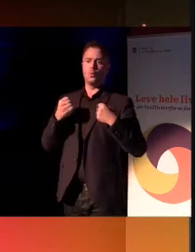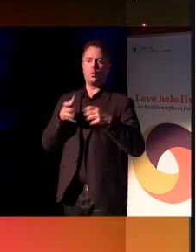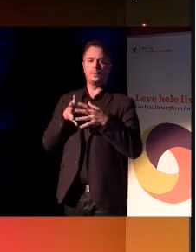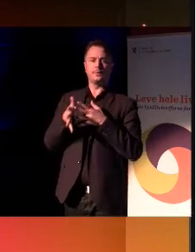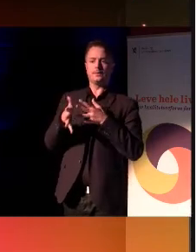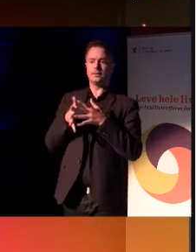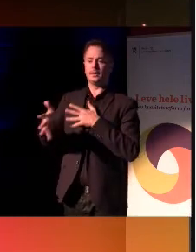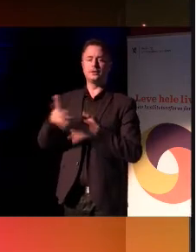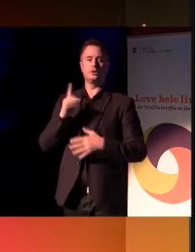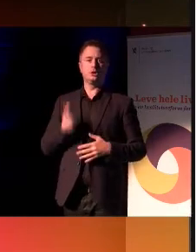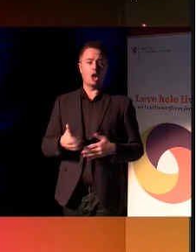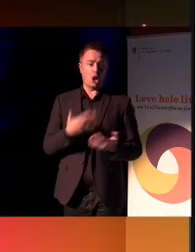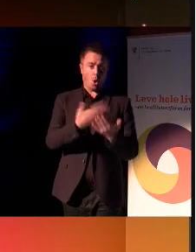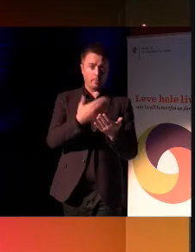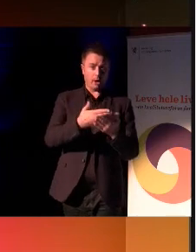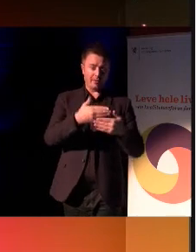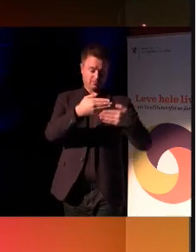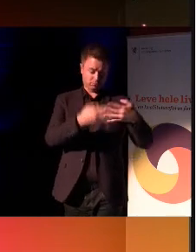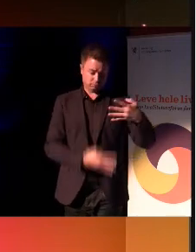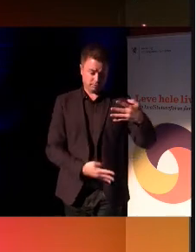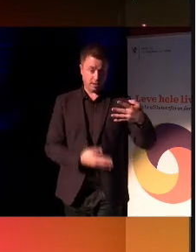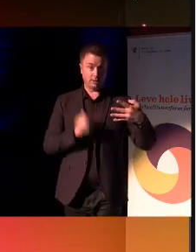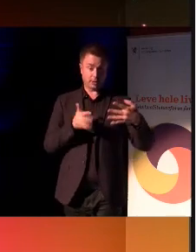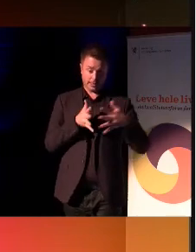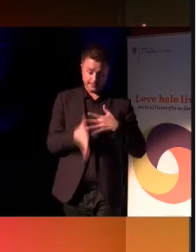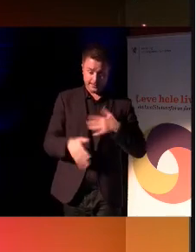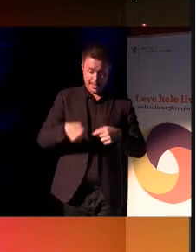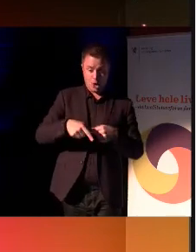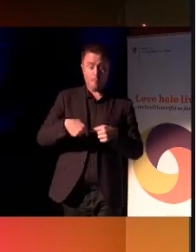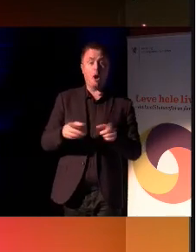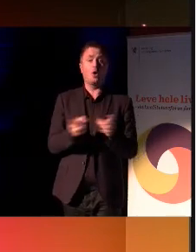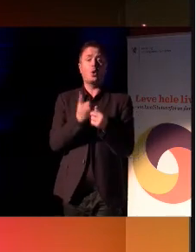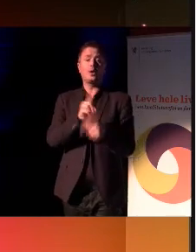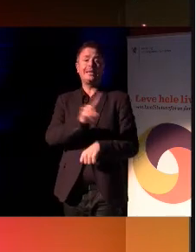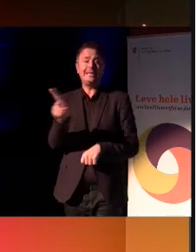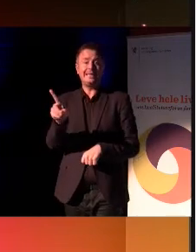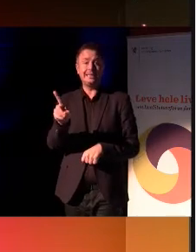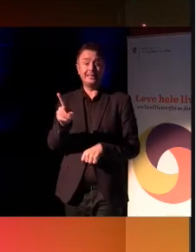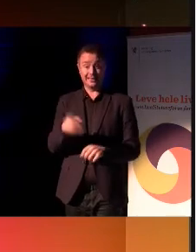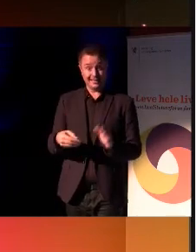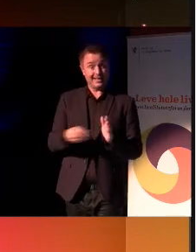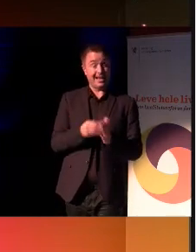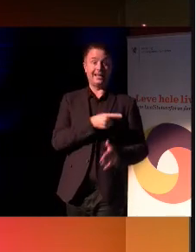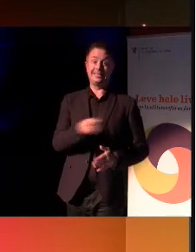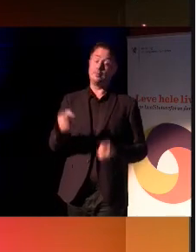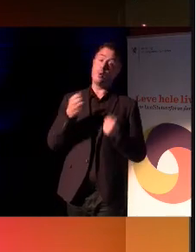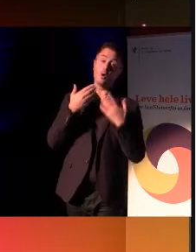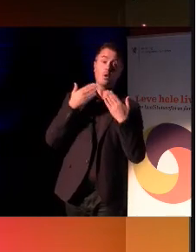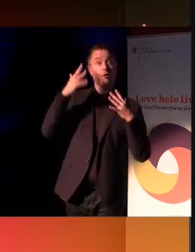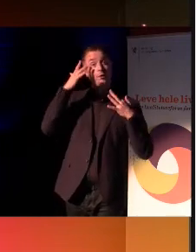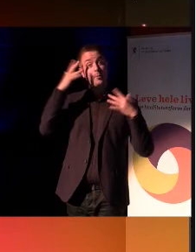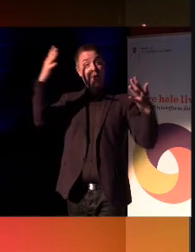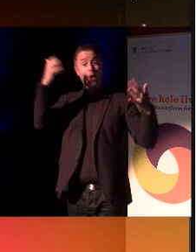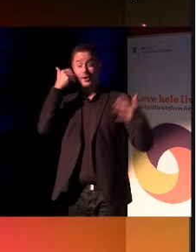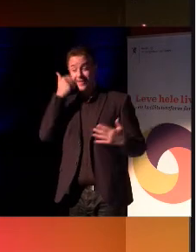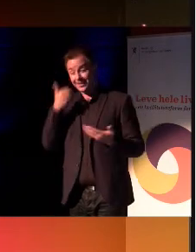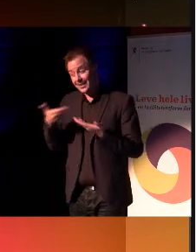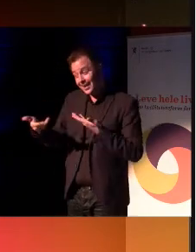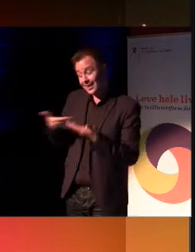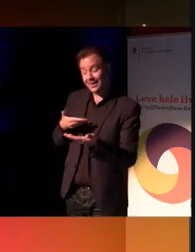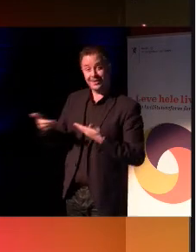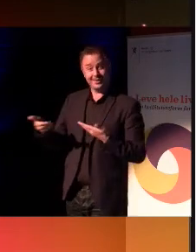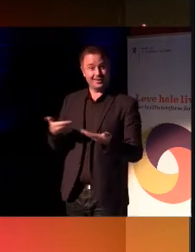skulle løses innenfor en kort tidsramme. I tillegg til så skulle de også være både i godt humør og de skulle være vennlige.